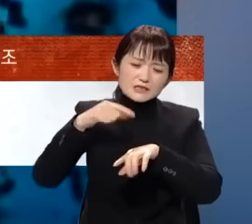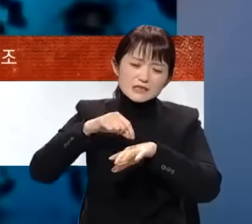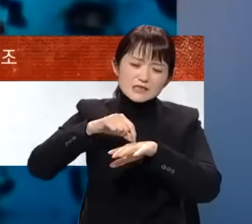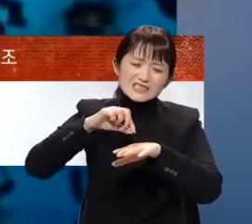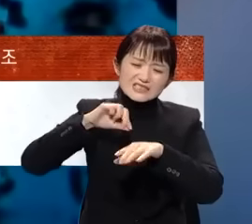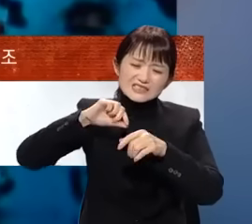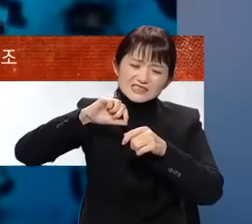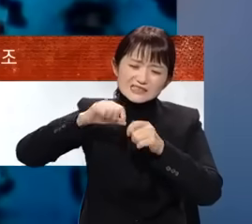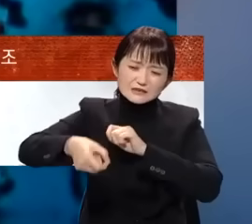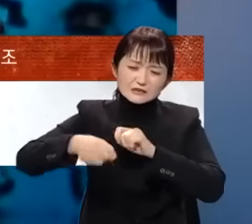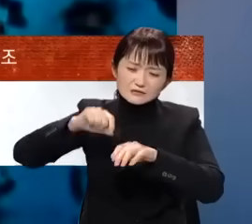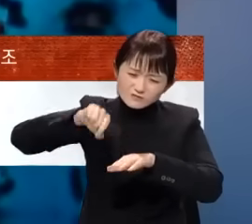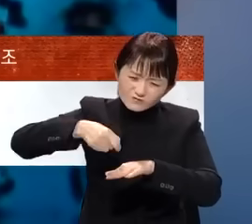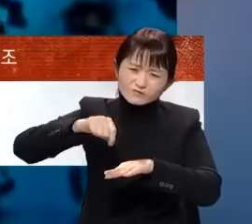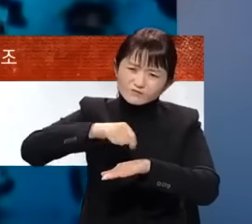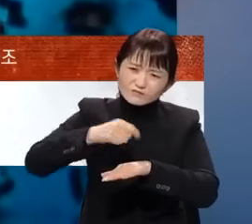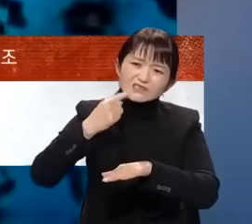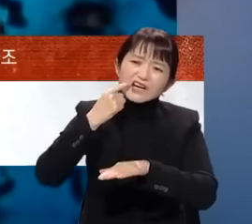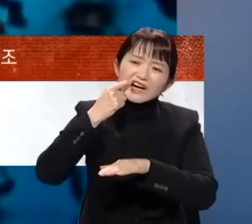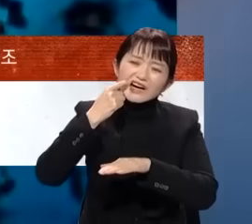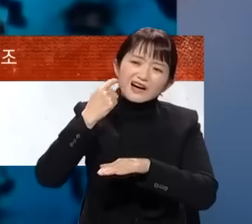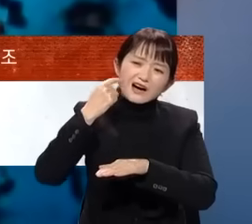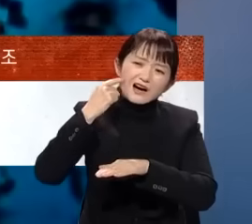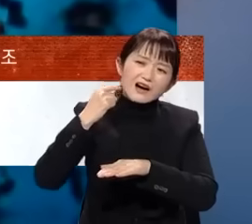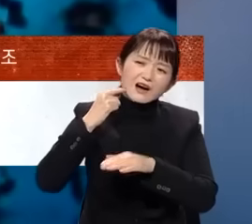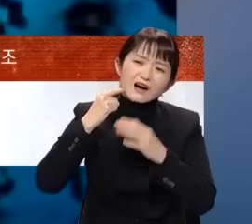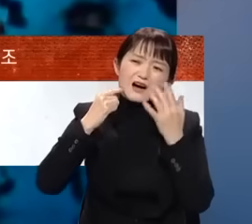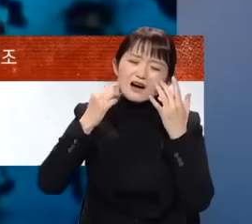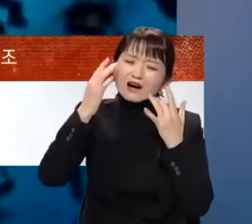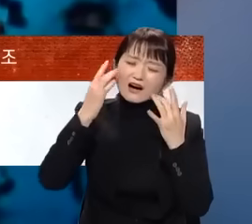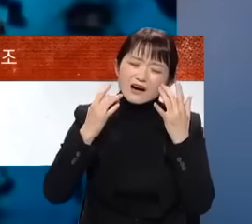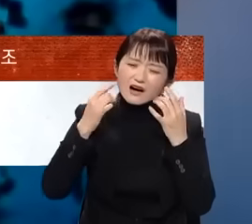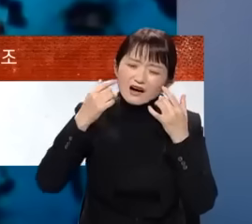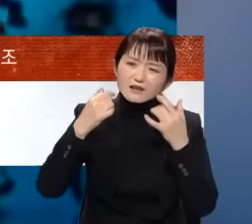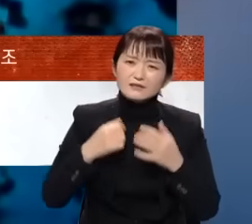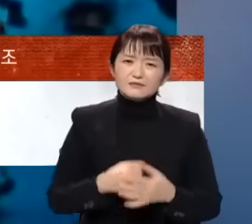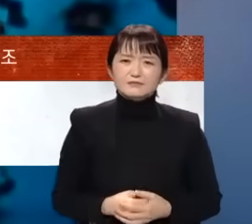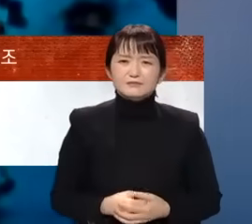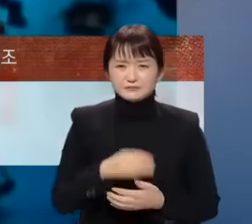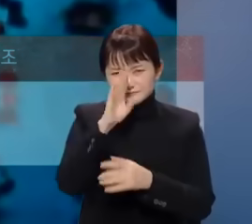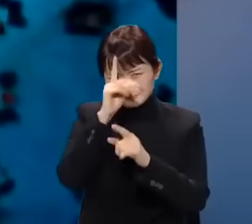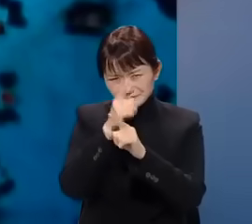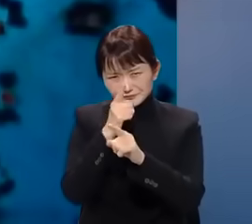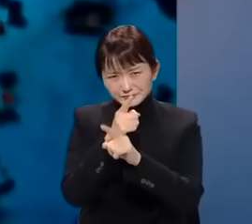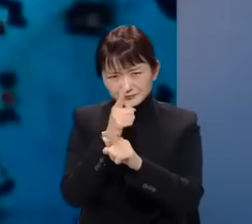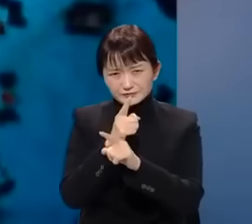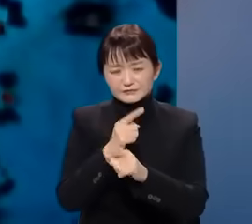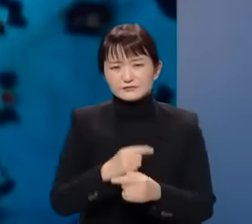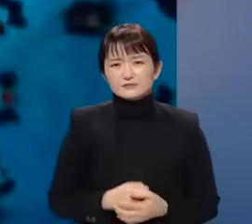찢어져서 꿰매고 이빨도 지금 송곳니가 부러져가지고 송곳니 치료하고 있고